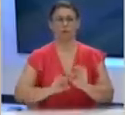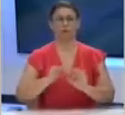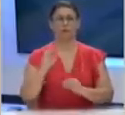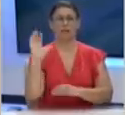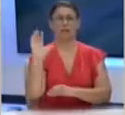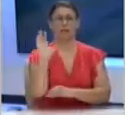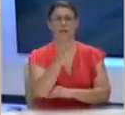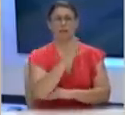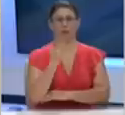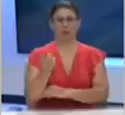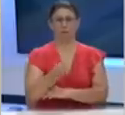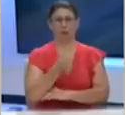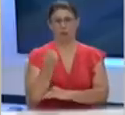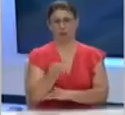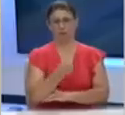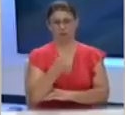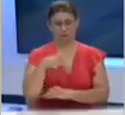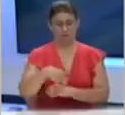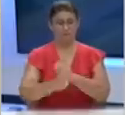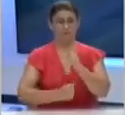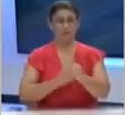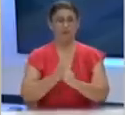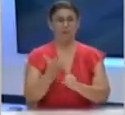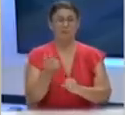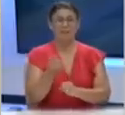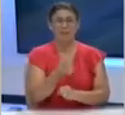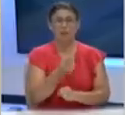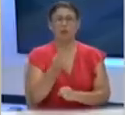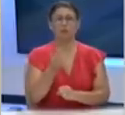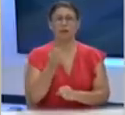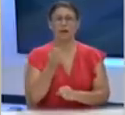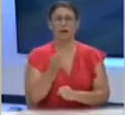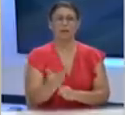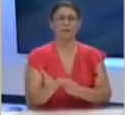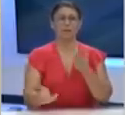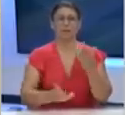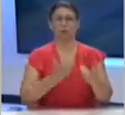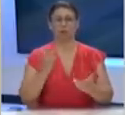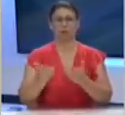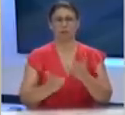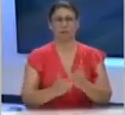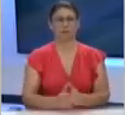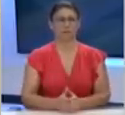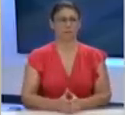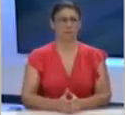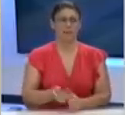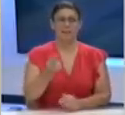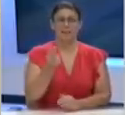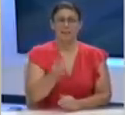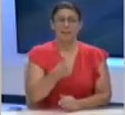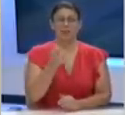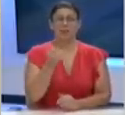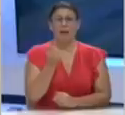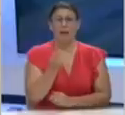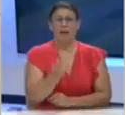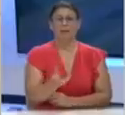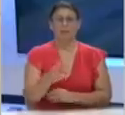δασοπυρόσβεση, όταν φέτος είχαμε τις λιγότερες αριθμητικά φωτιές, τις λιγότερες